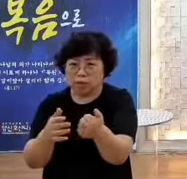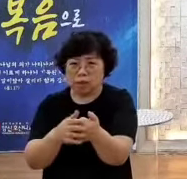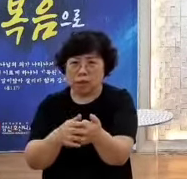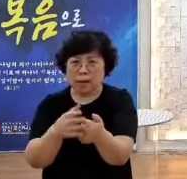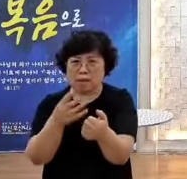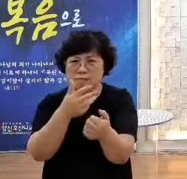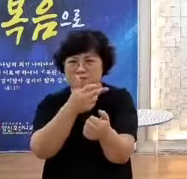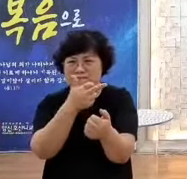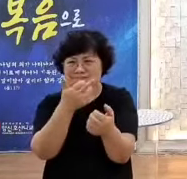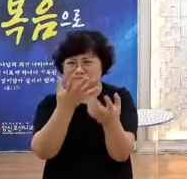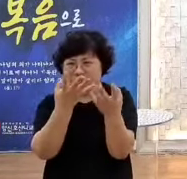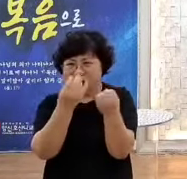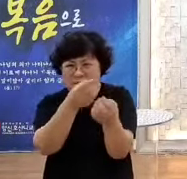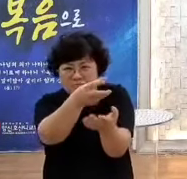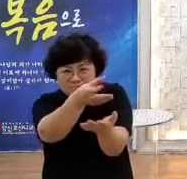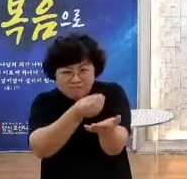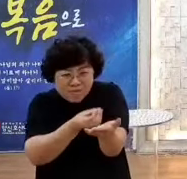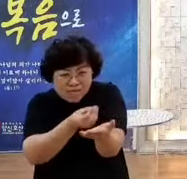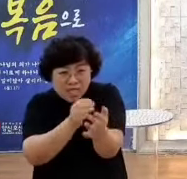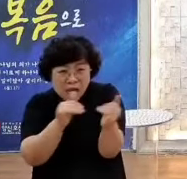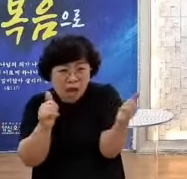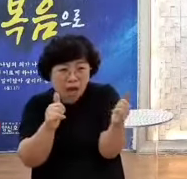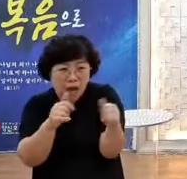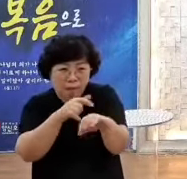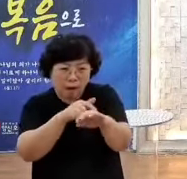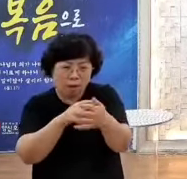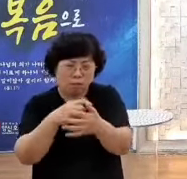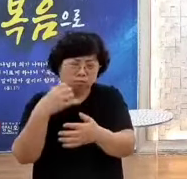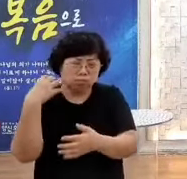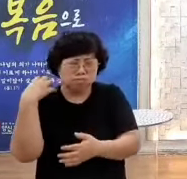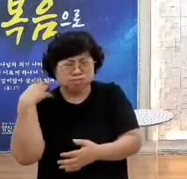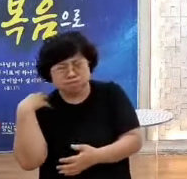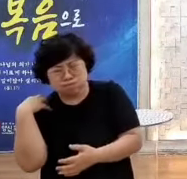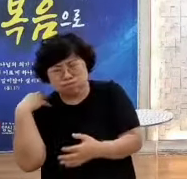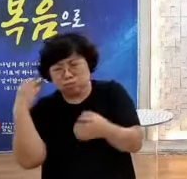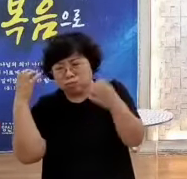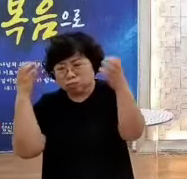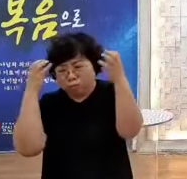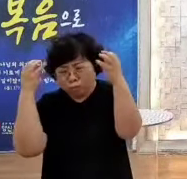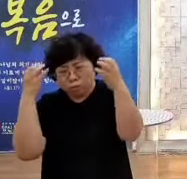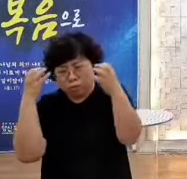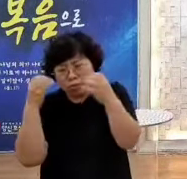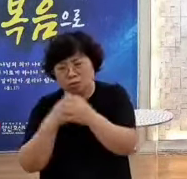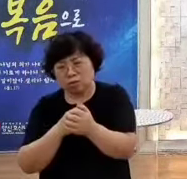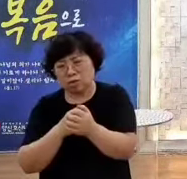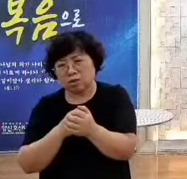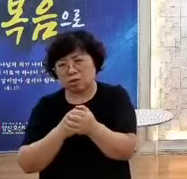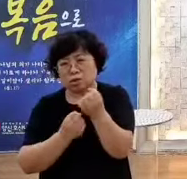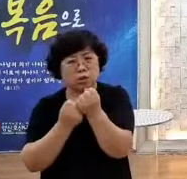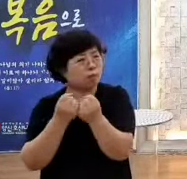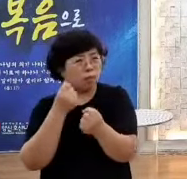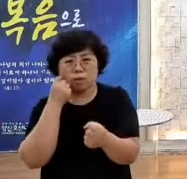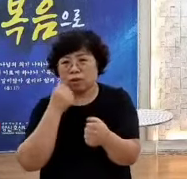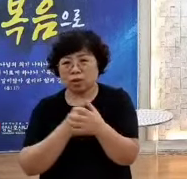지고 있다는 생각해 보세요. 그 마음의 짐과 그 고통은요, 이루 말로 다 할 수 없어요.